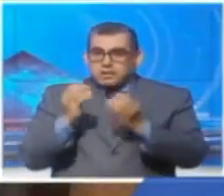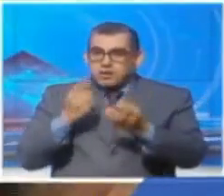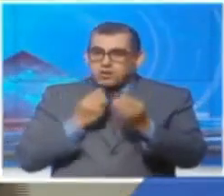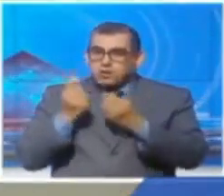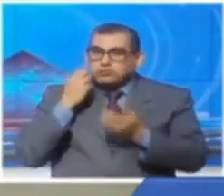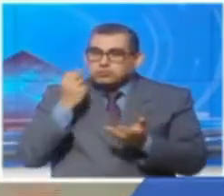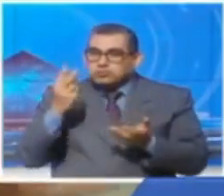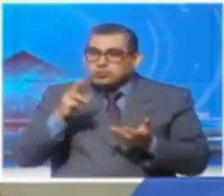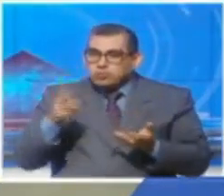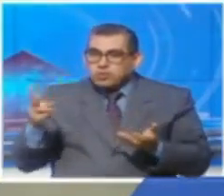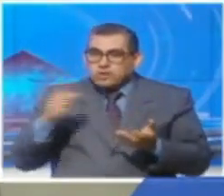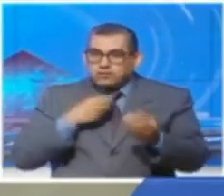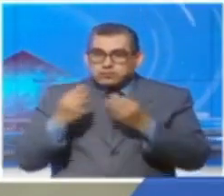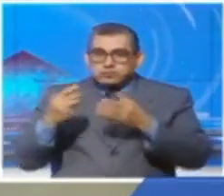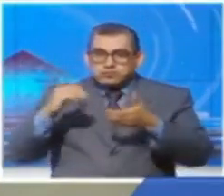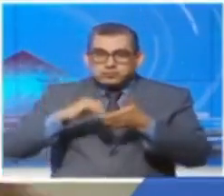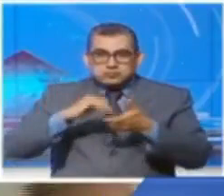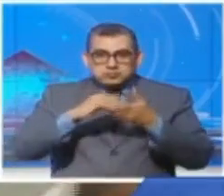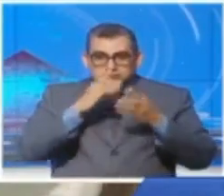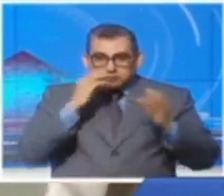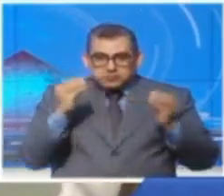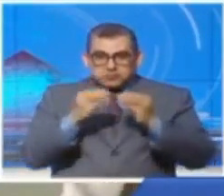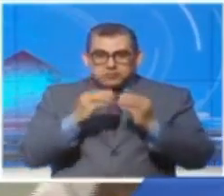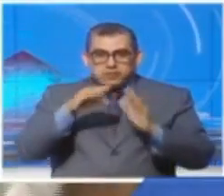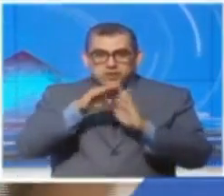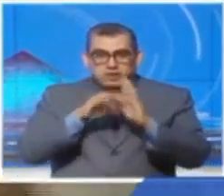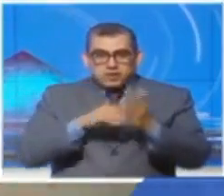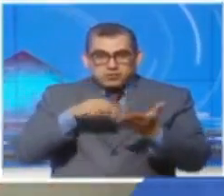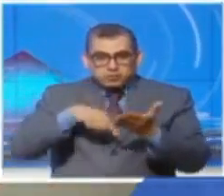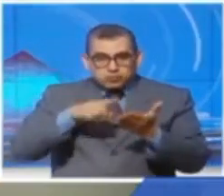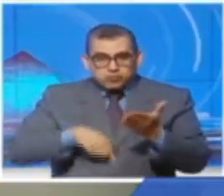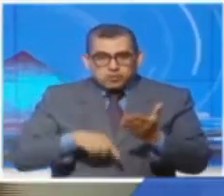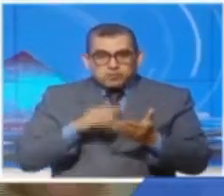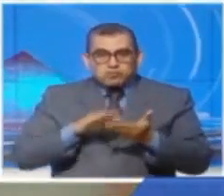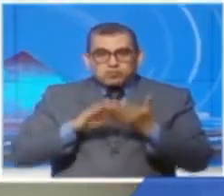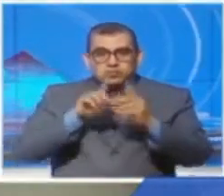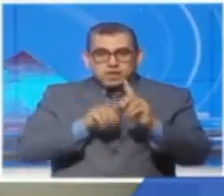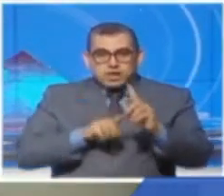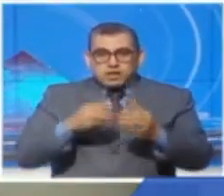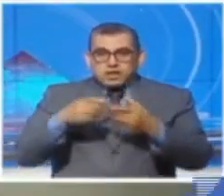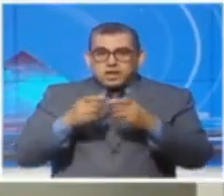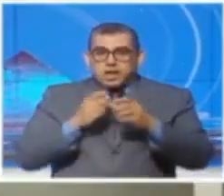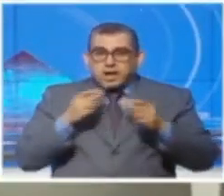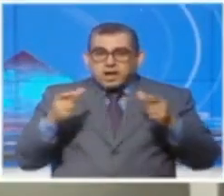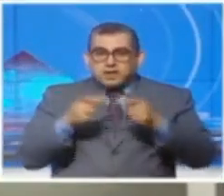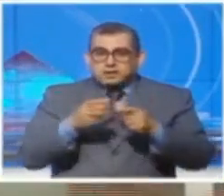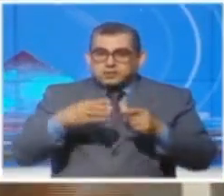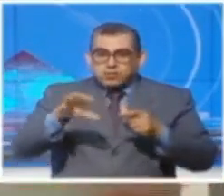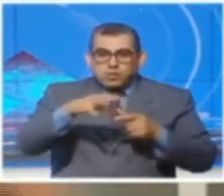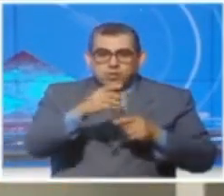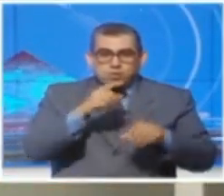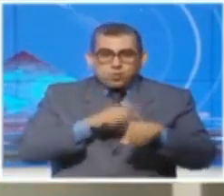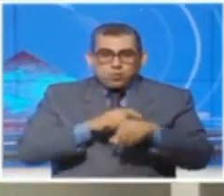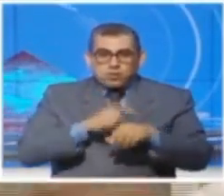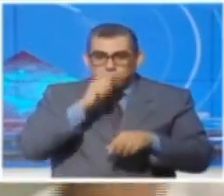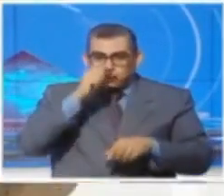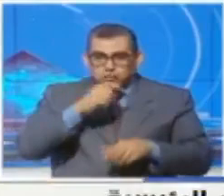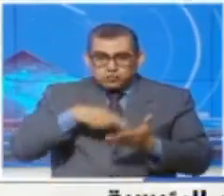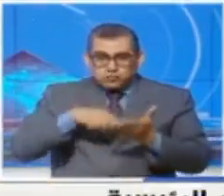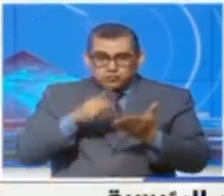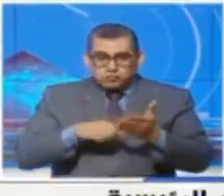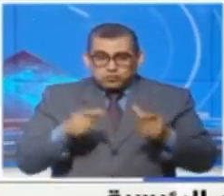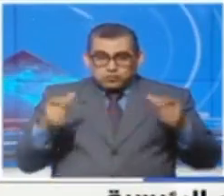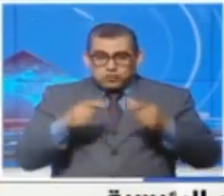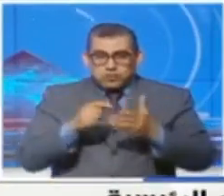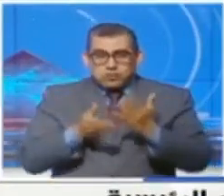مختلفة، علشان توفق بين الناس دي فيتعلق بالمقررين، مقررين مساعدين، تقسيم الجلسات، ده بياخد وقت. لو ده قرار ممكن المجلس كان